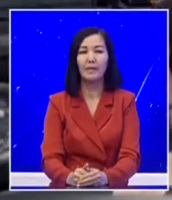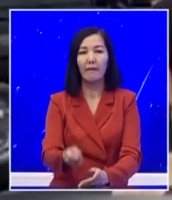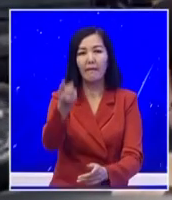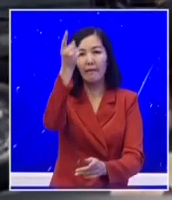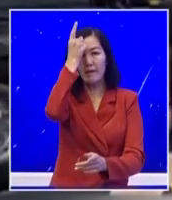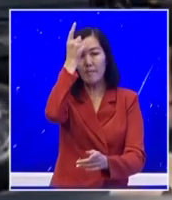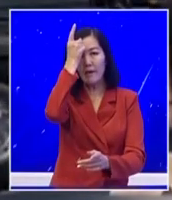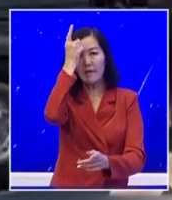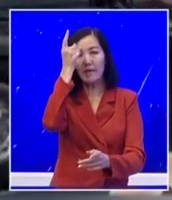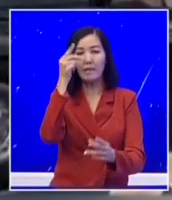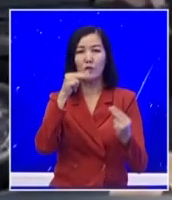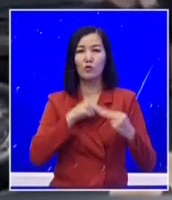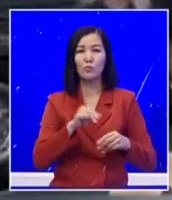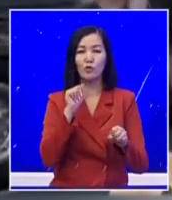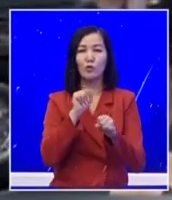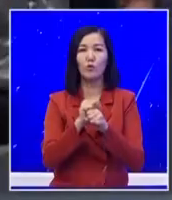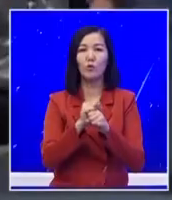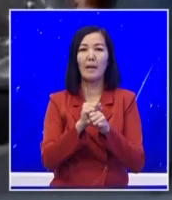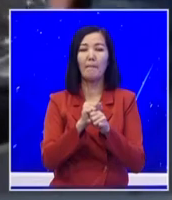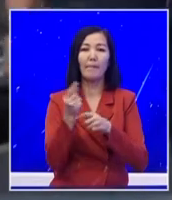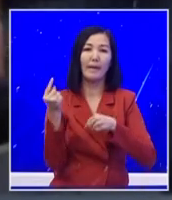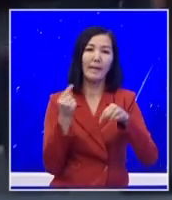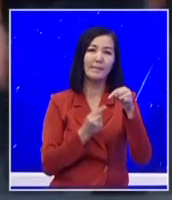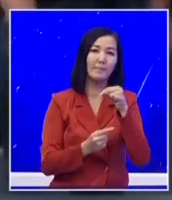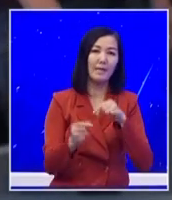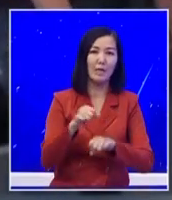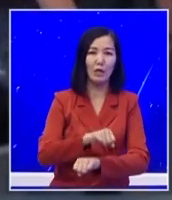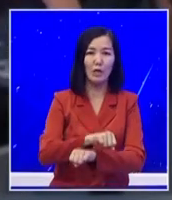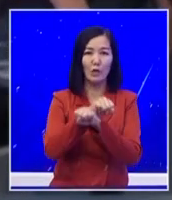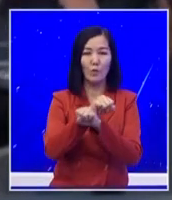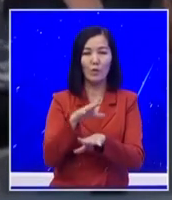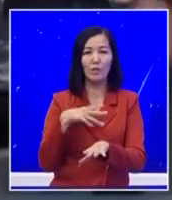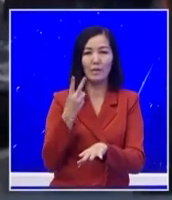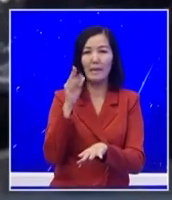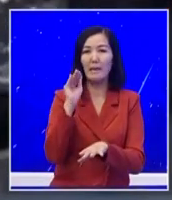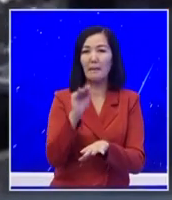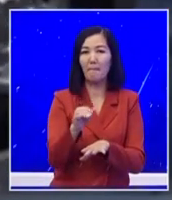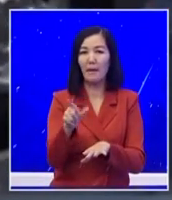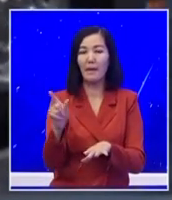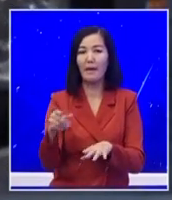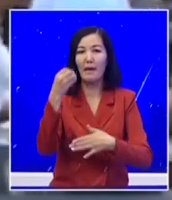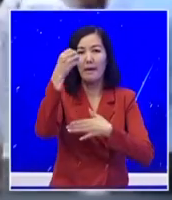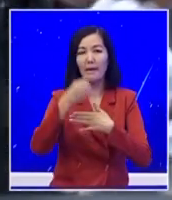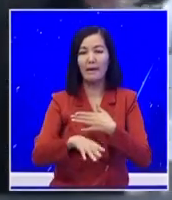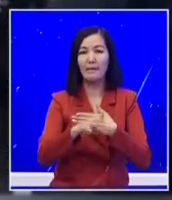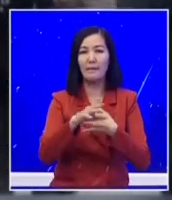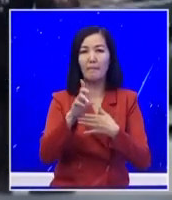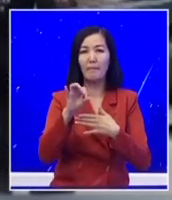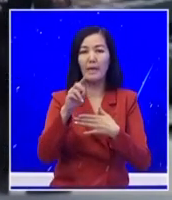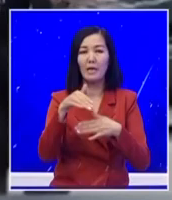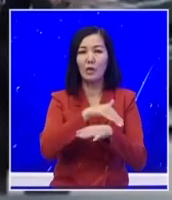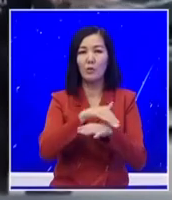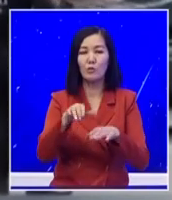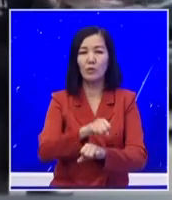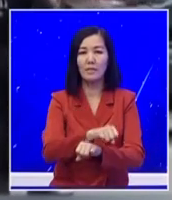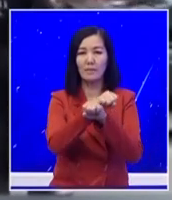Германияда жұмысы тоқтап тоқырауға ұшыраған кәсіпкерлер ереуілге шықты. 2000-ға тарта азамат ел астанасы Берлин көшелерін басып алған.